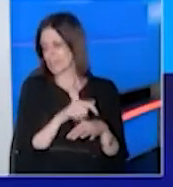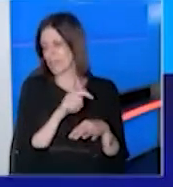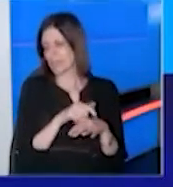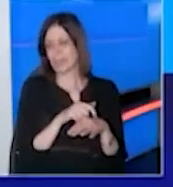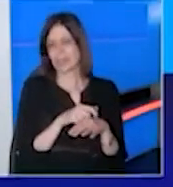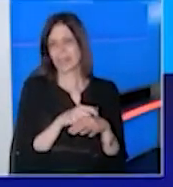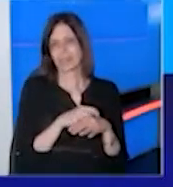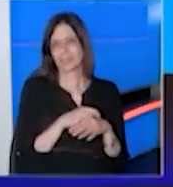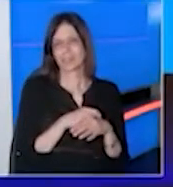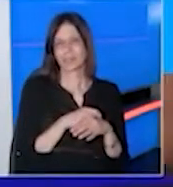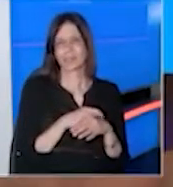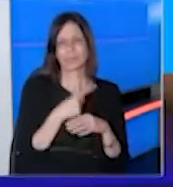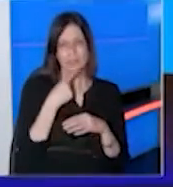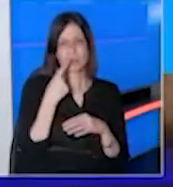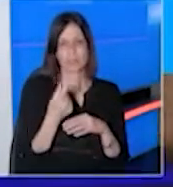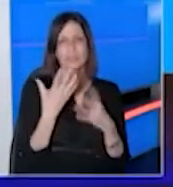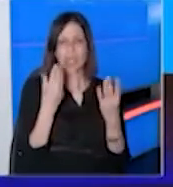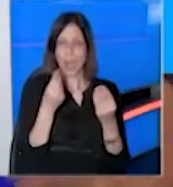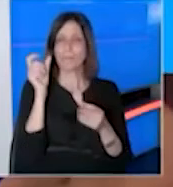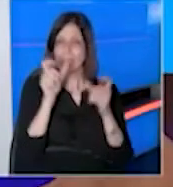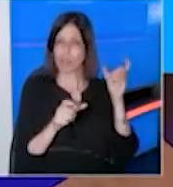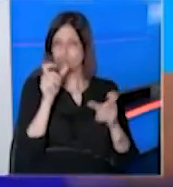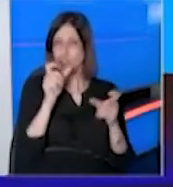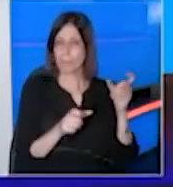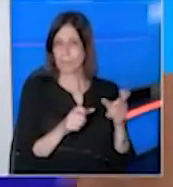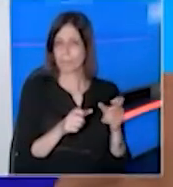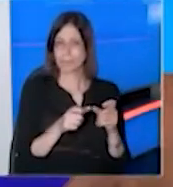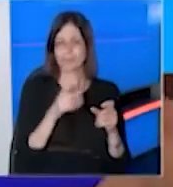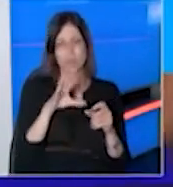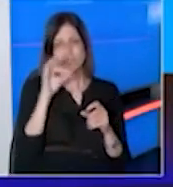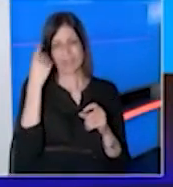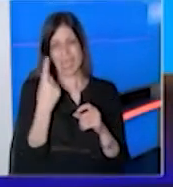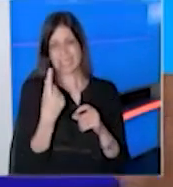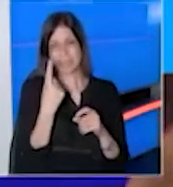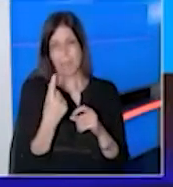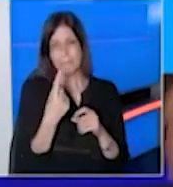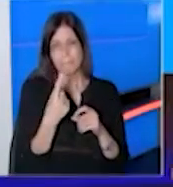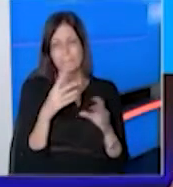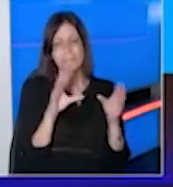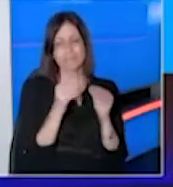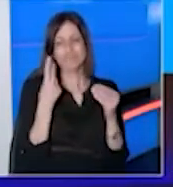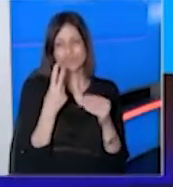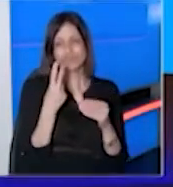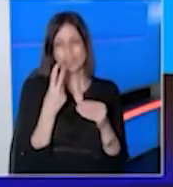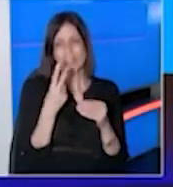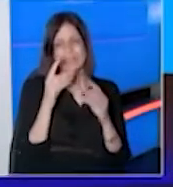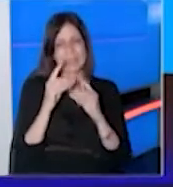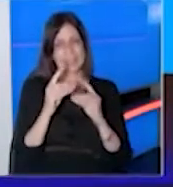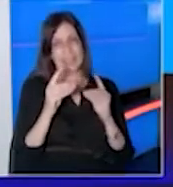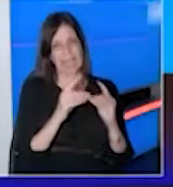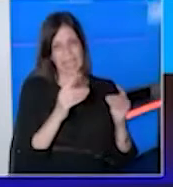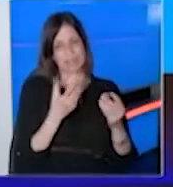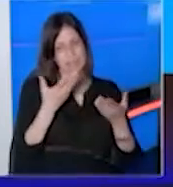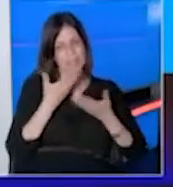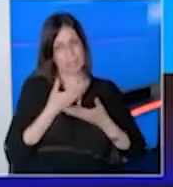אנשים... אני רק אומר לך שהרבה אנשים, הרבה אנשים, מוצאים את עצמם. באמצעות בשני דרכים להיקלט